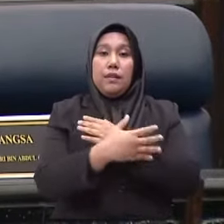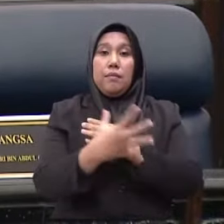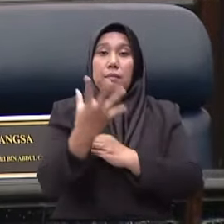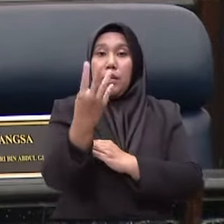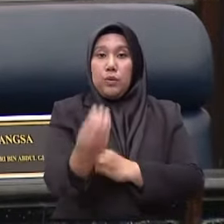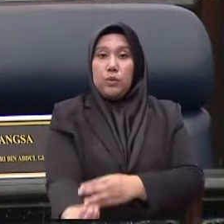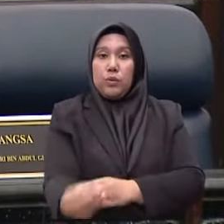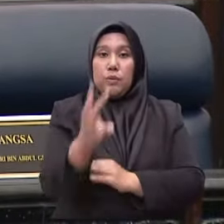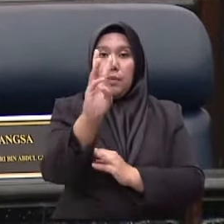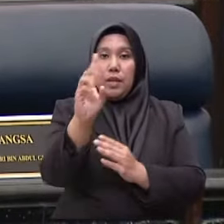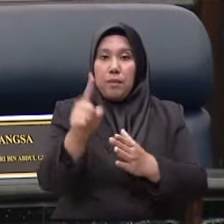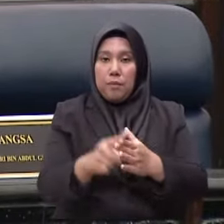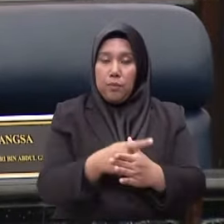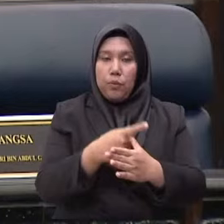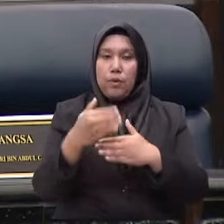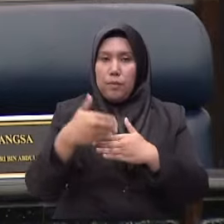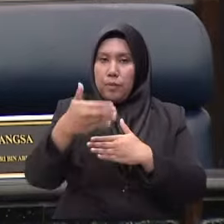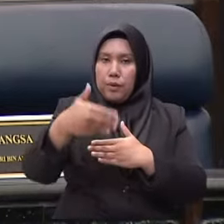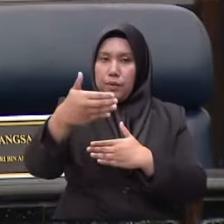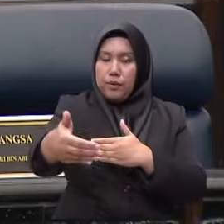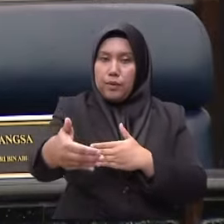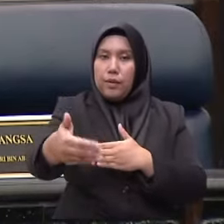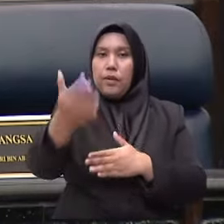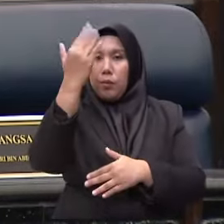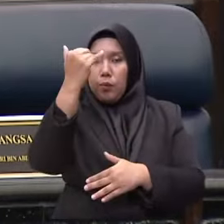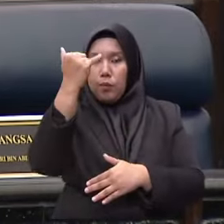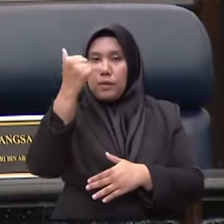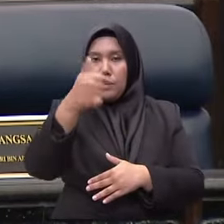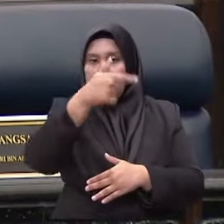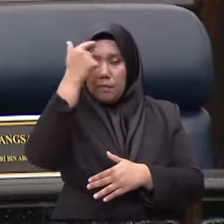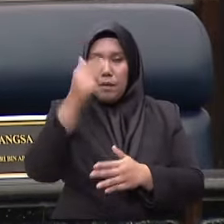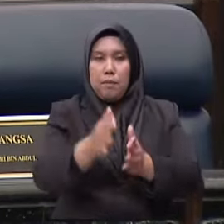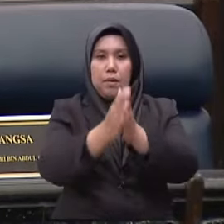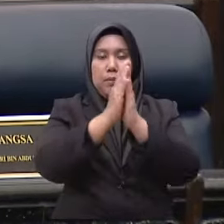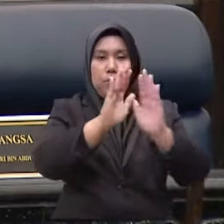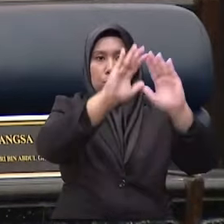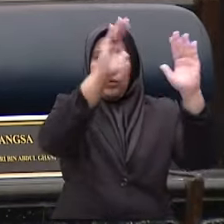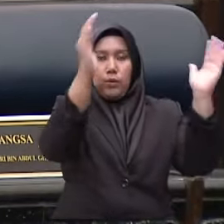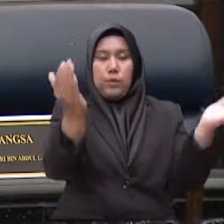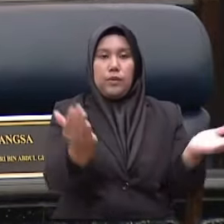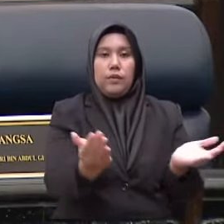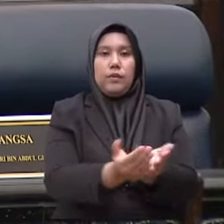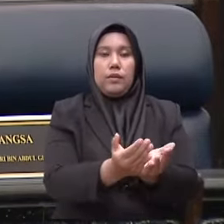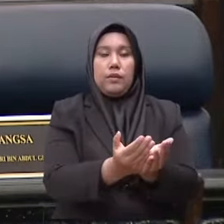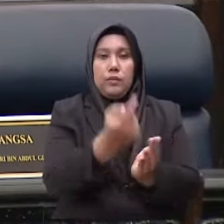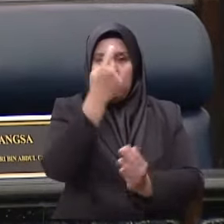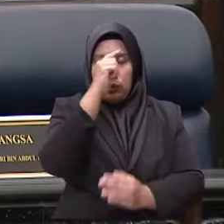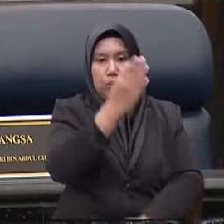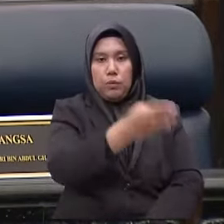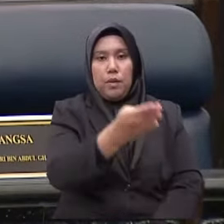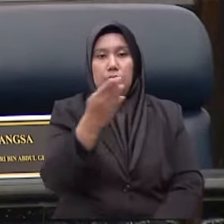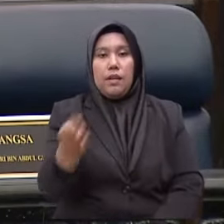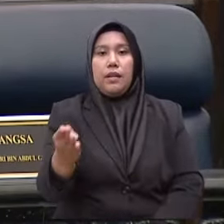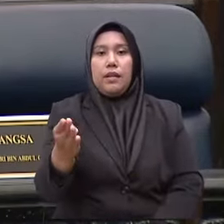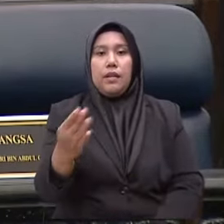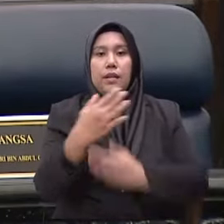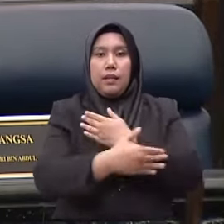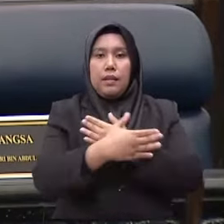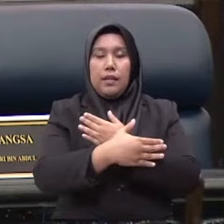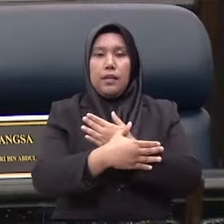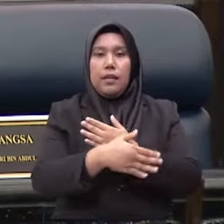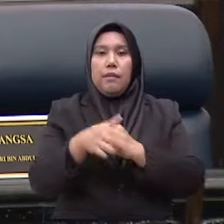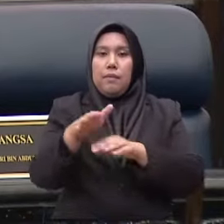berturut-turut kerana apa kerana permintaan Global terhadap barangan negara kita semakin perlahan Yang